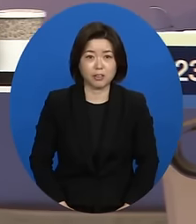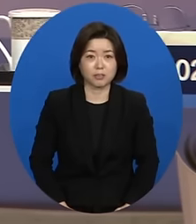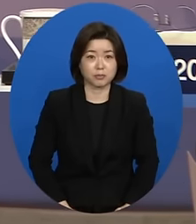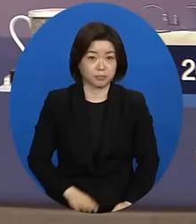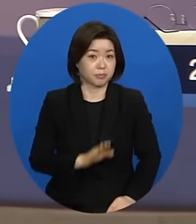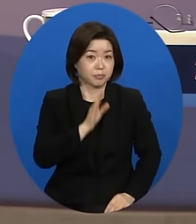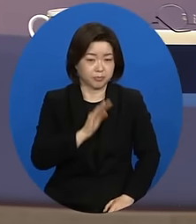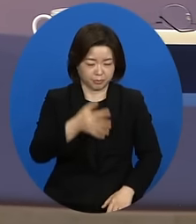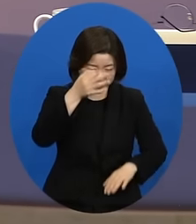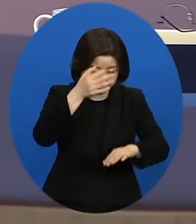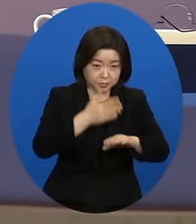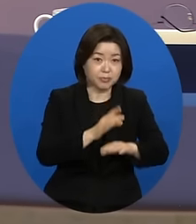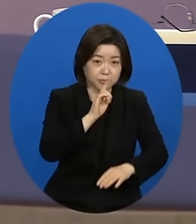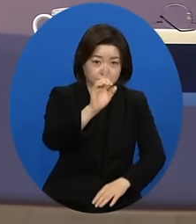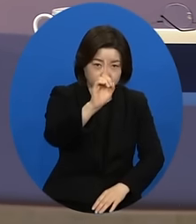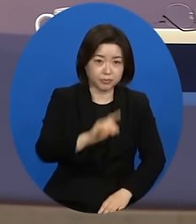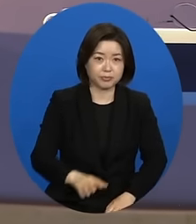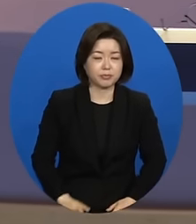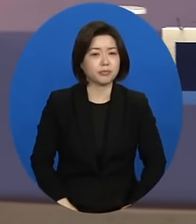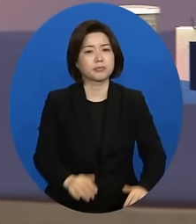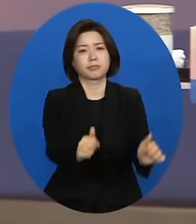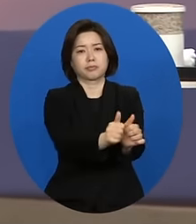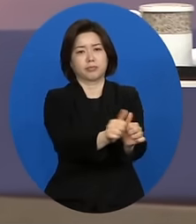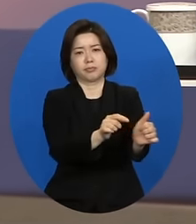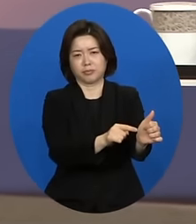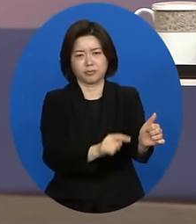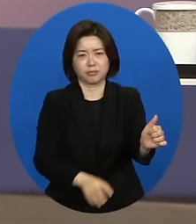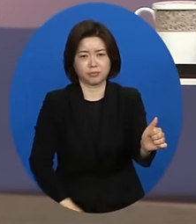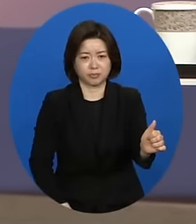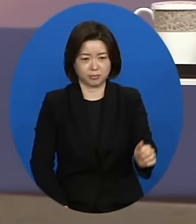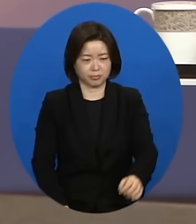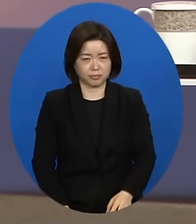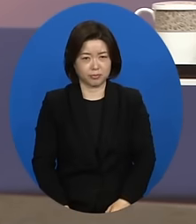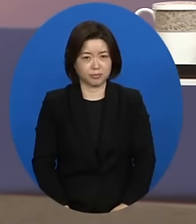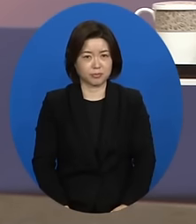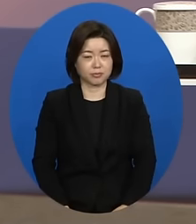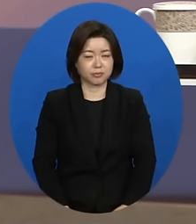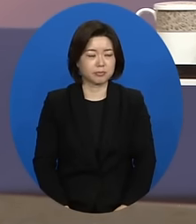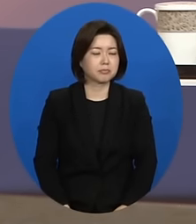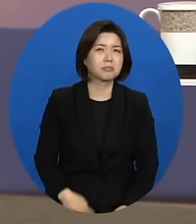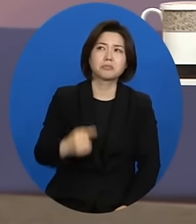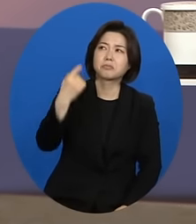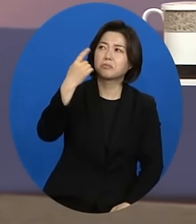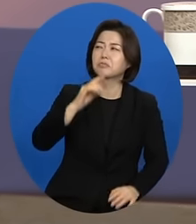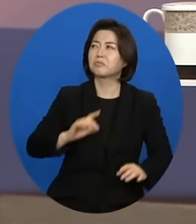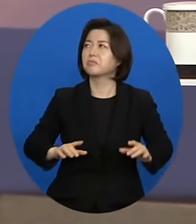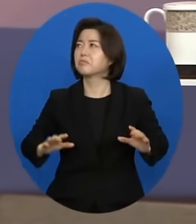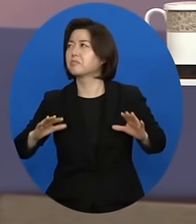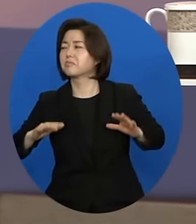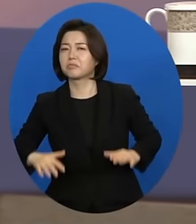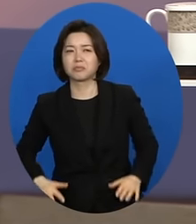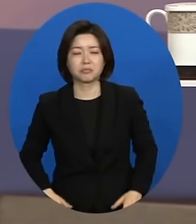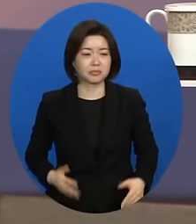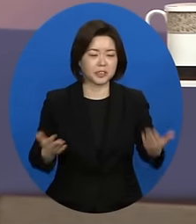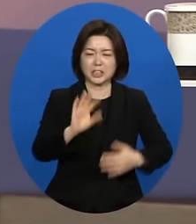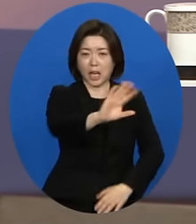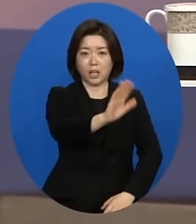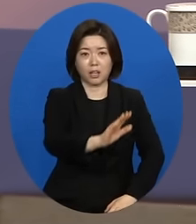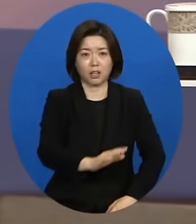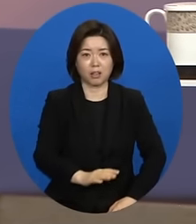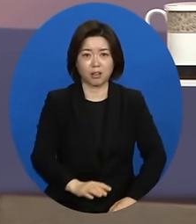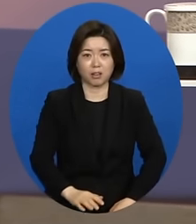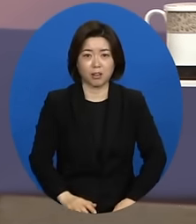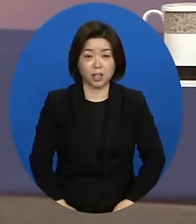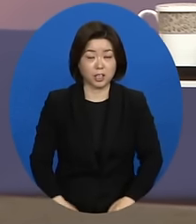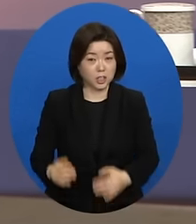정말 죄송한 말 한마디 할게요. 남자들은 괜히 폼만 재고 일을 안 해.